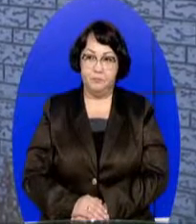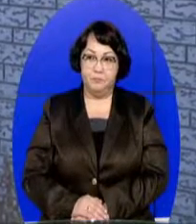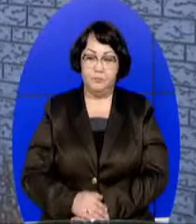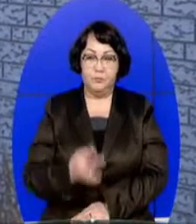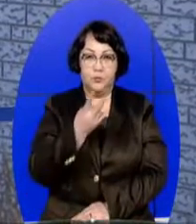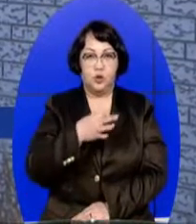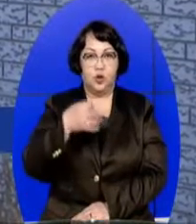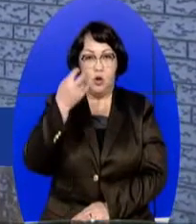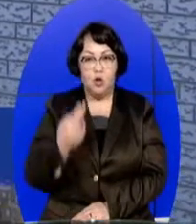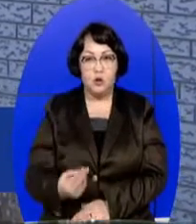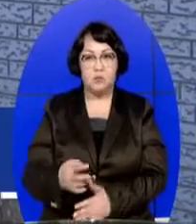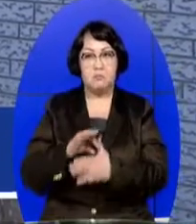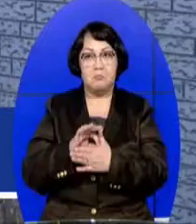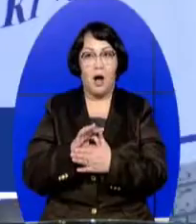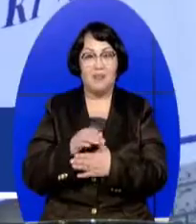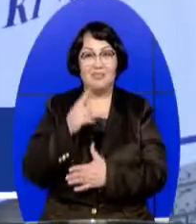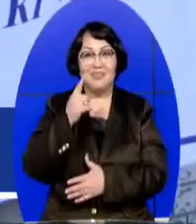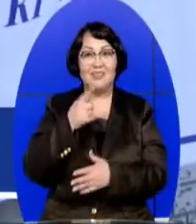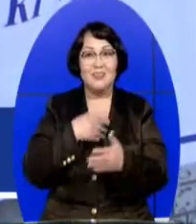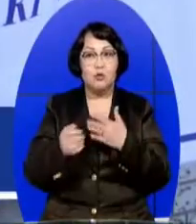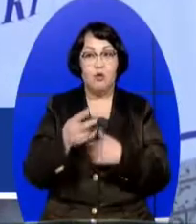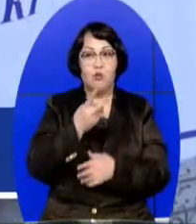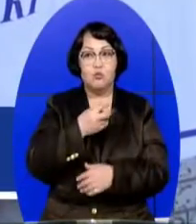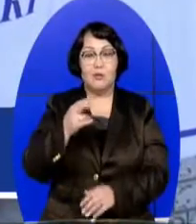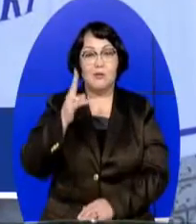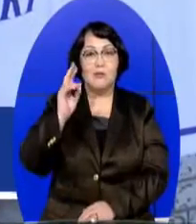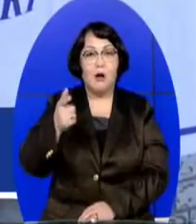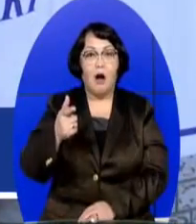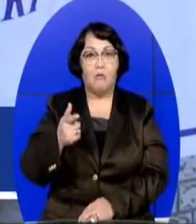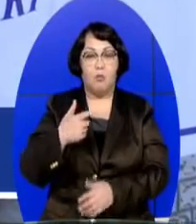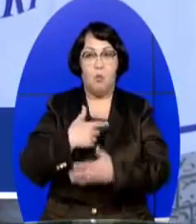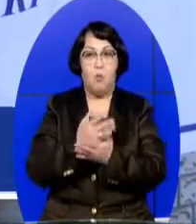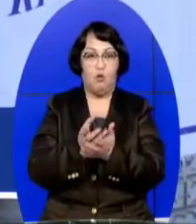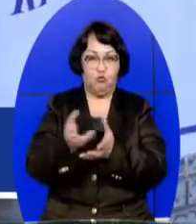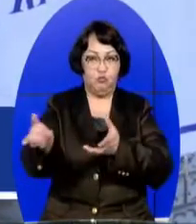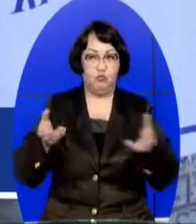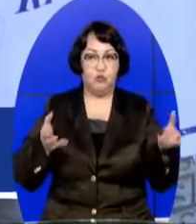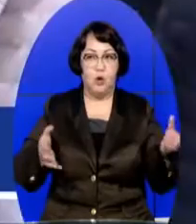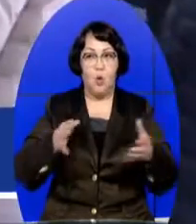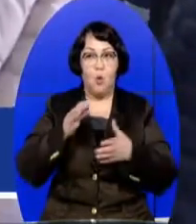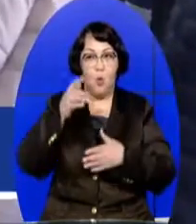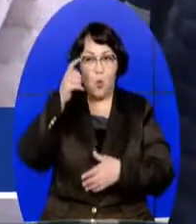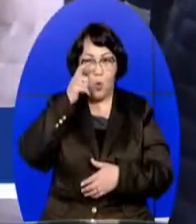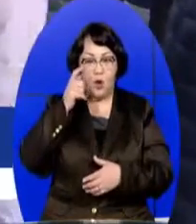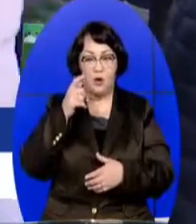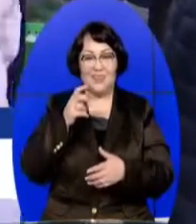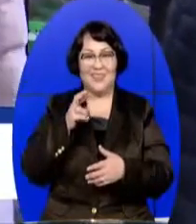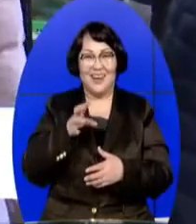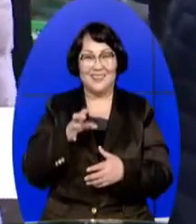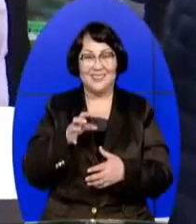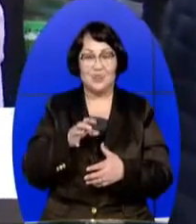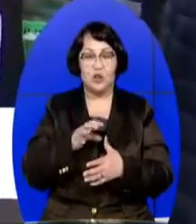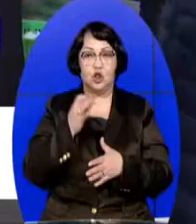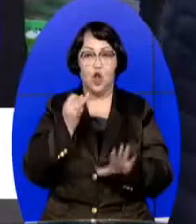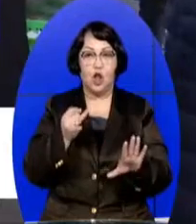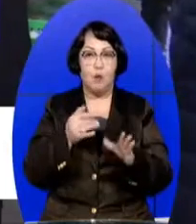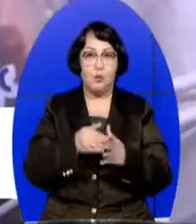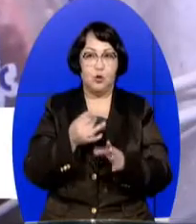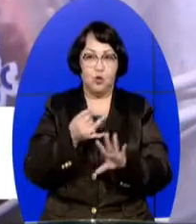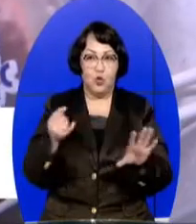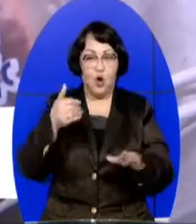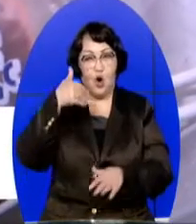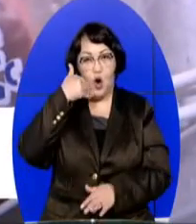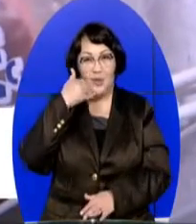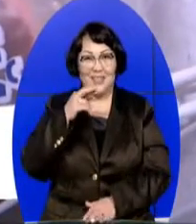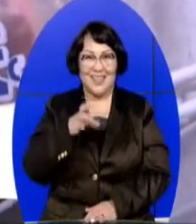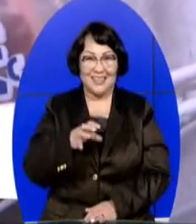Нөөцийн махыг нэг дэлгүүрт 200 орчим килограммыг борлуулах төлөвлөгөө гаргасан. Ингэхдээ үхрийн ястай мах 7700 төгрөг, хоньны ястай мах